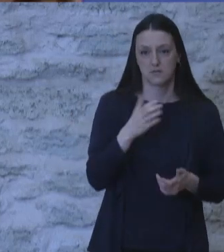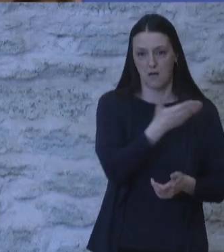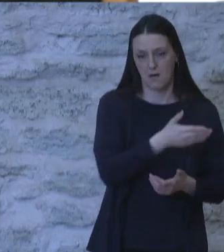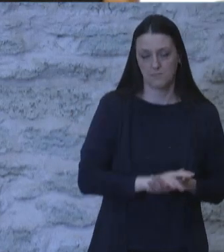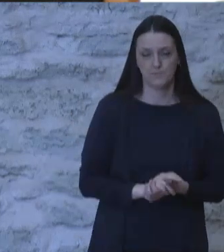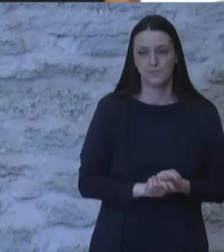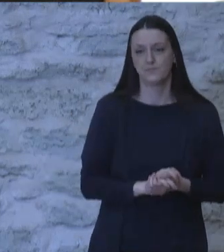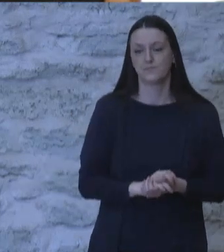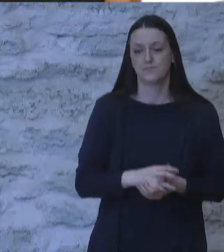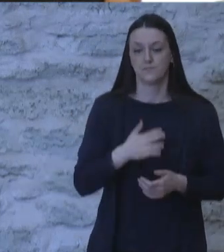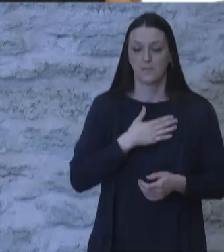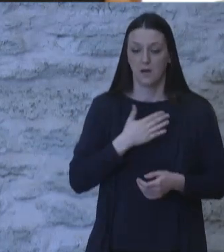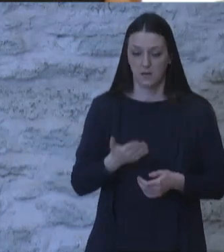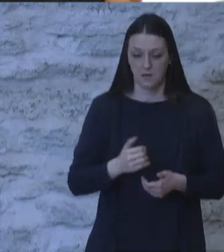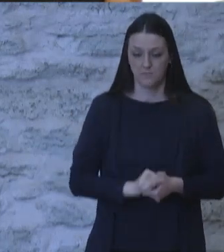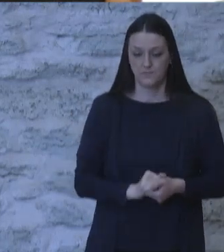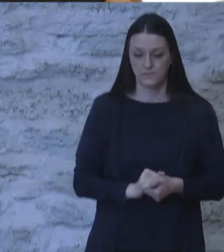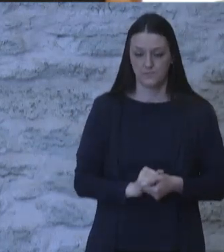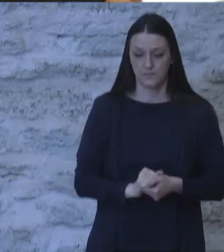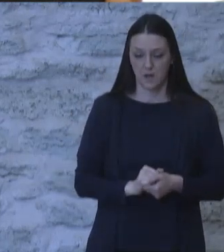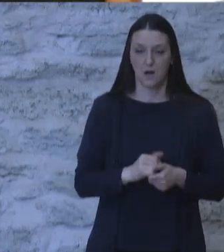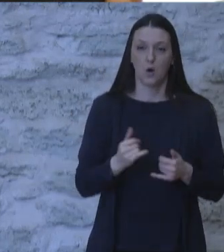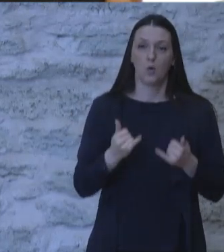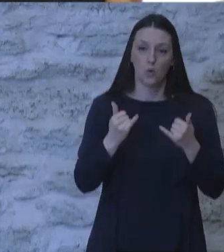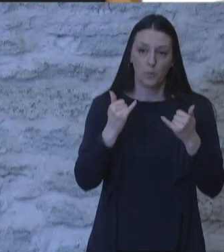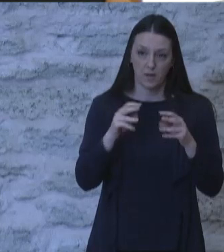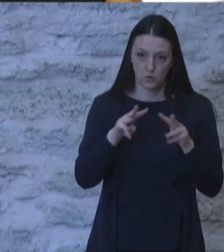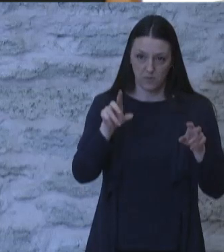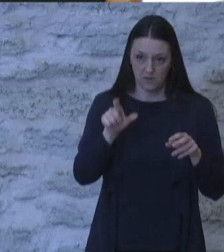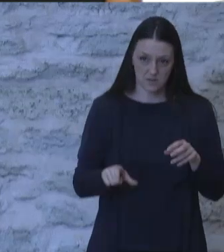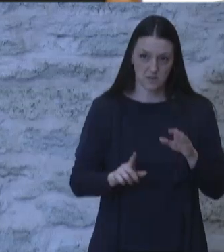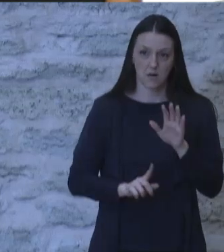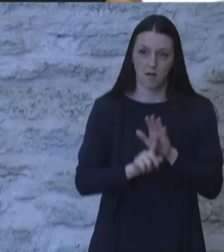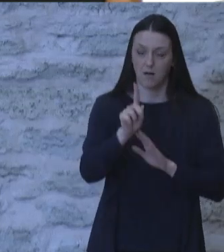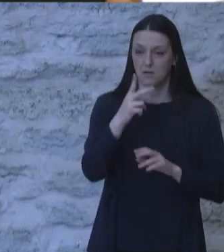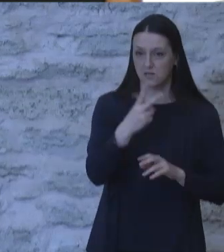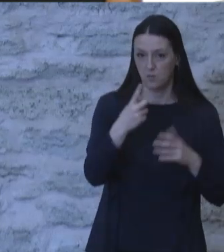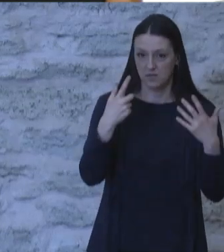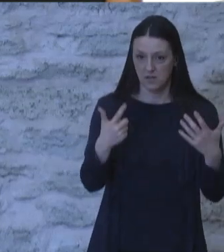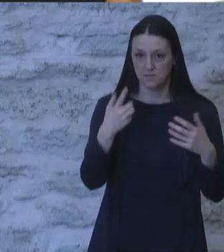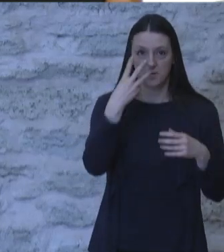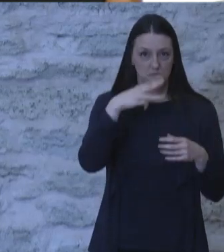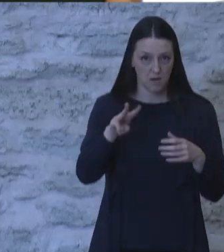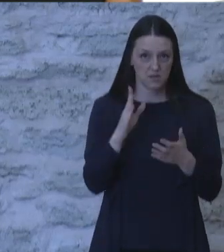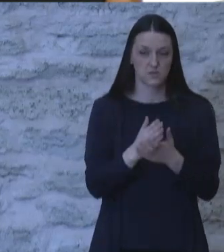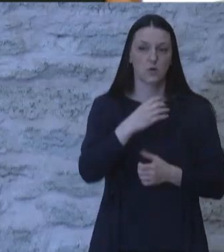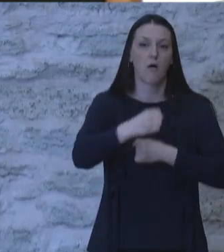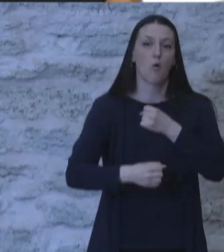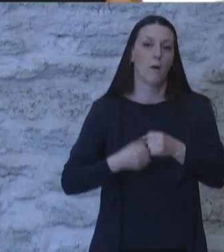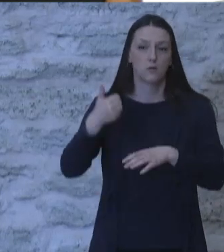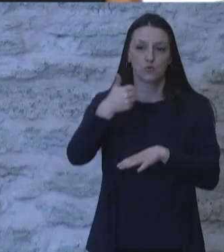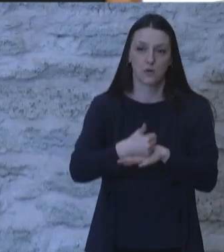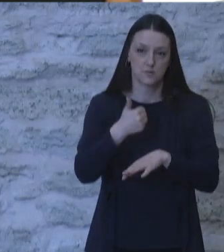Aitäh, lugupeetud istnungi juhata ja lugupeetud minister, et alates 27. märtsist kehtivad meil kaubanduskeskustes